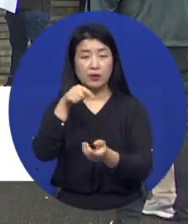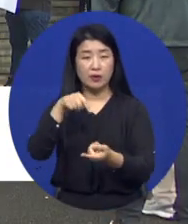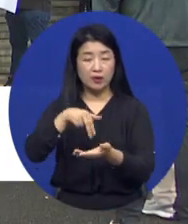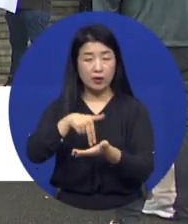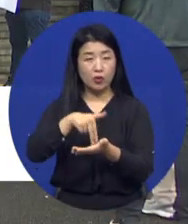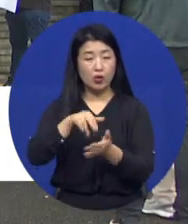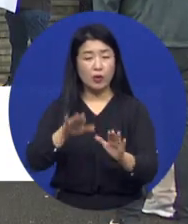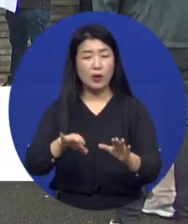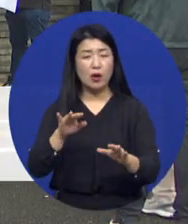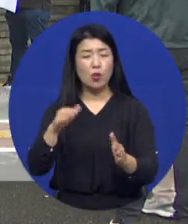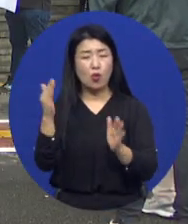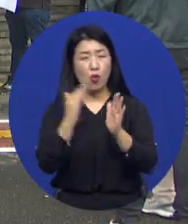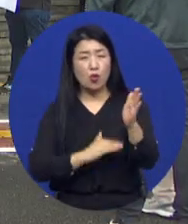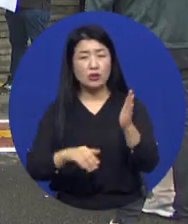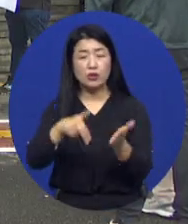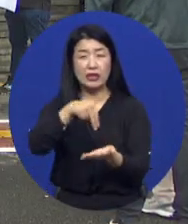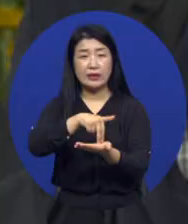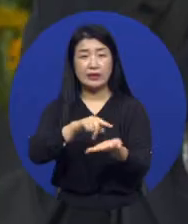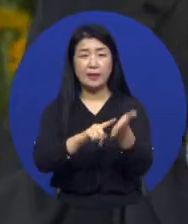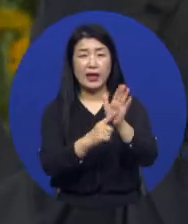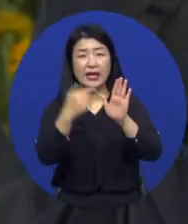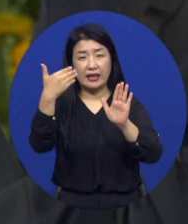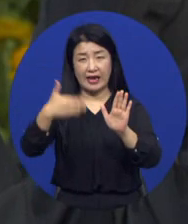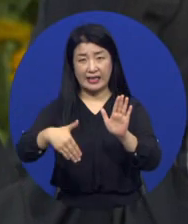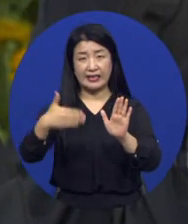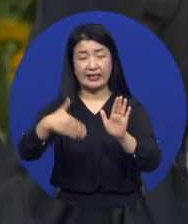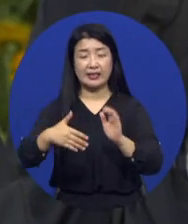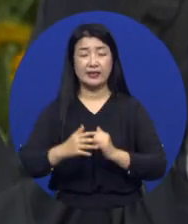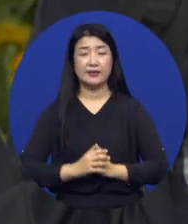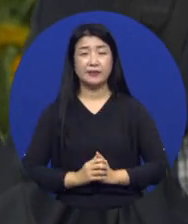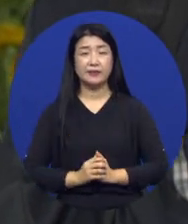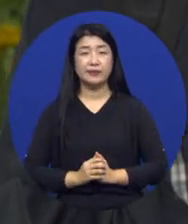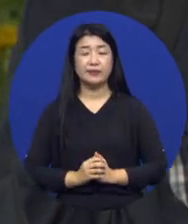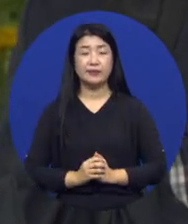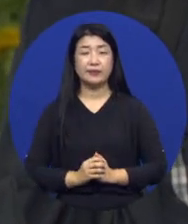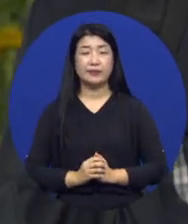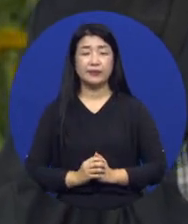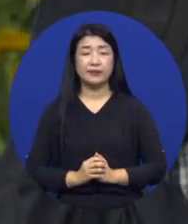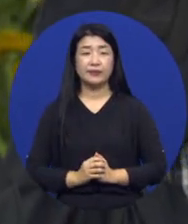아직까지 공식적인 입장을 밝히지 않고 있습니다.